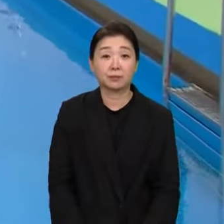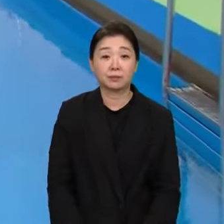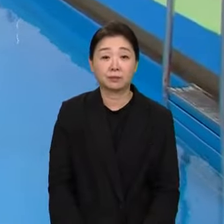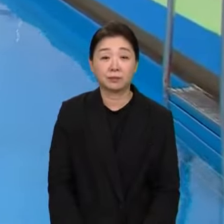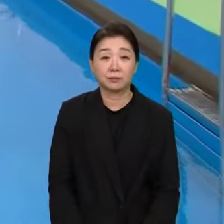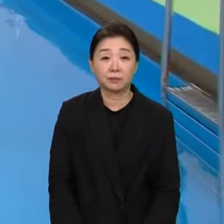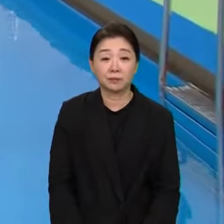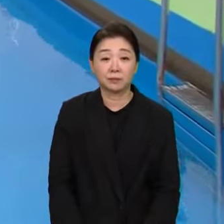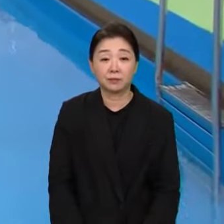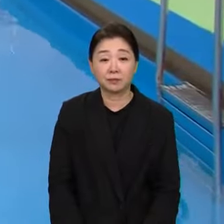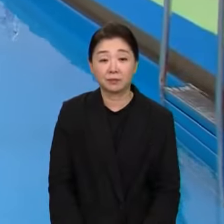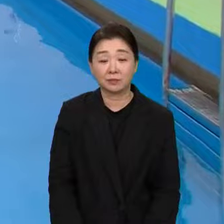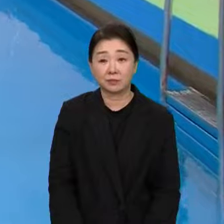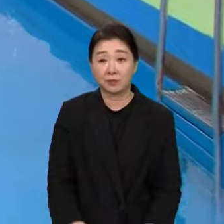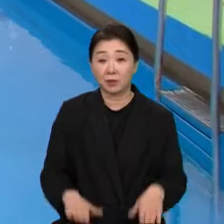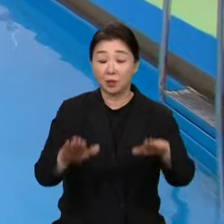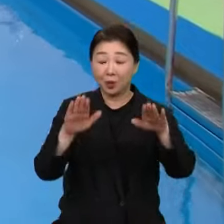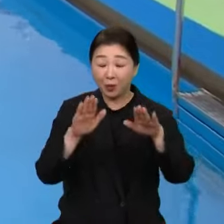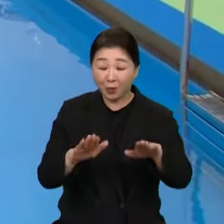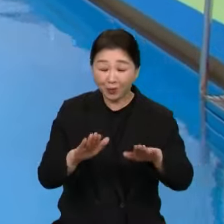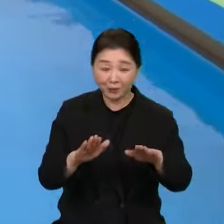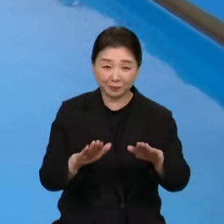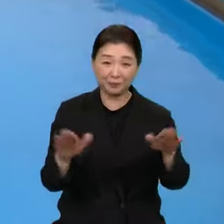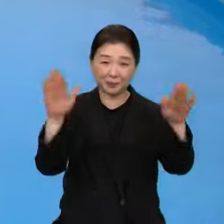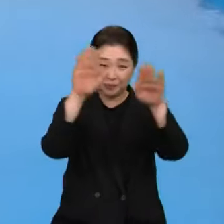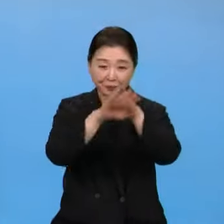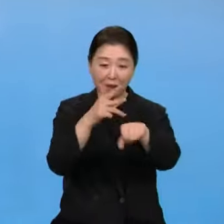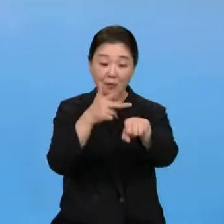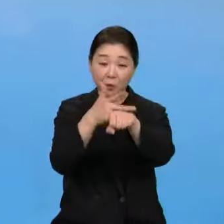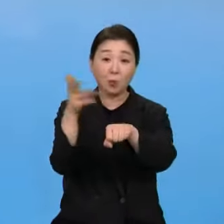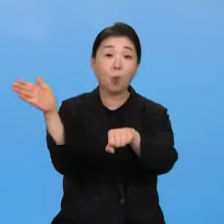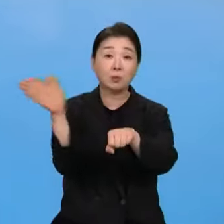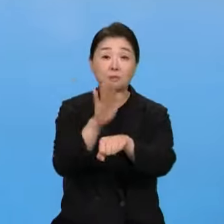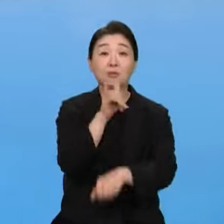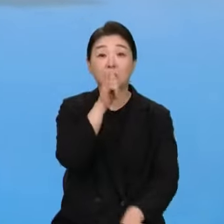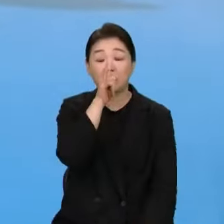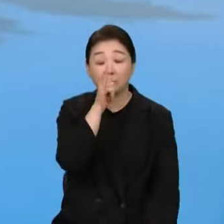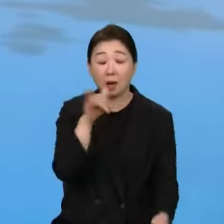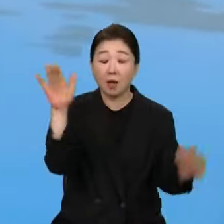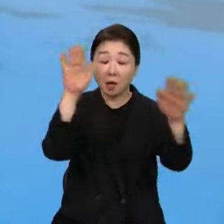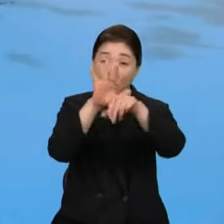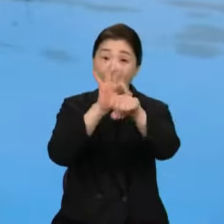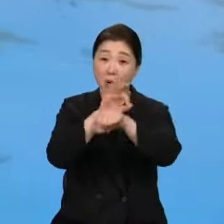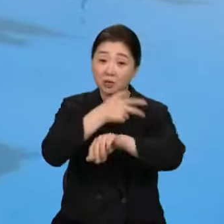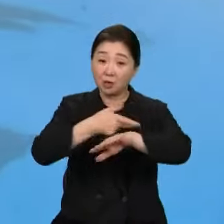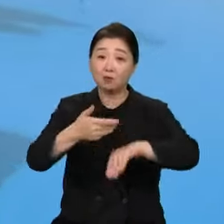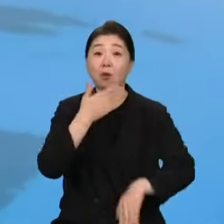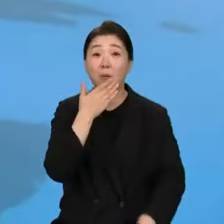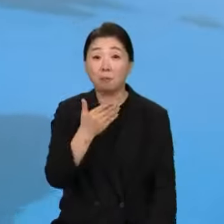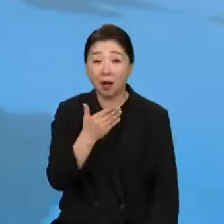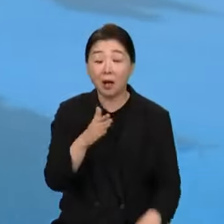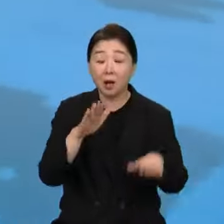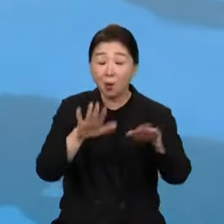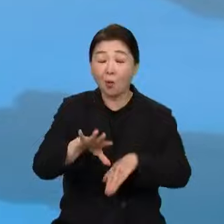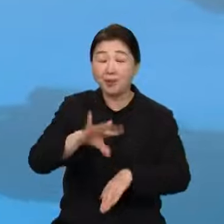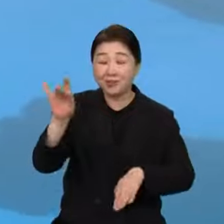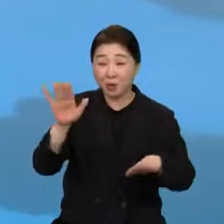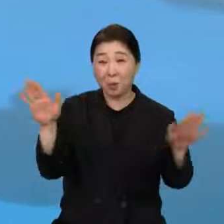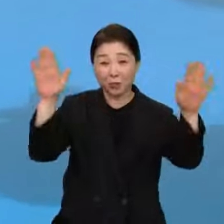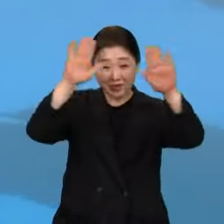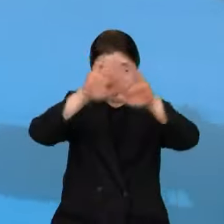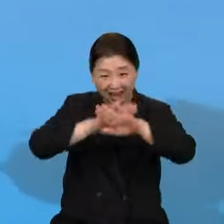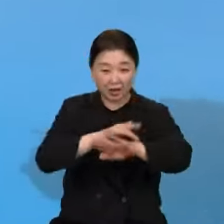네, 잠시 뒤인 저녁 7시부터 문을 열립니다. 밤 10시까지 수영을 시작할 수 있는데요. 네, 올해 처음 야간 개장을